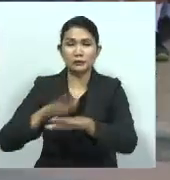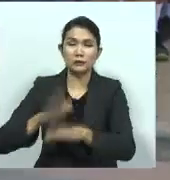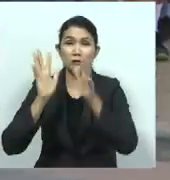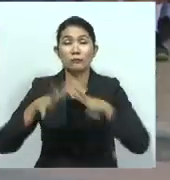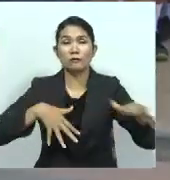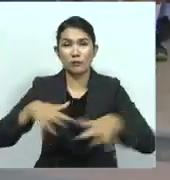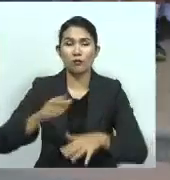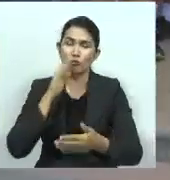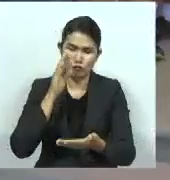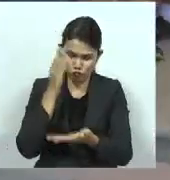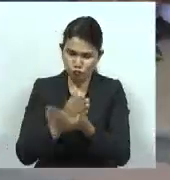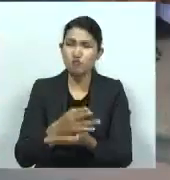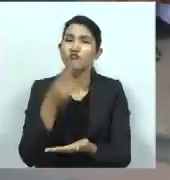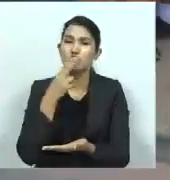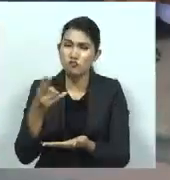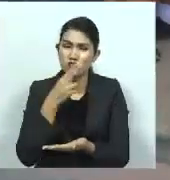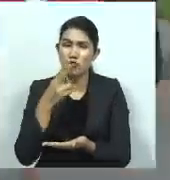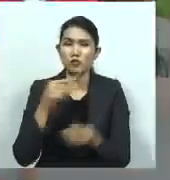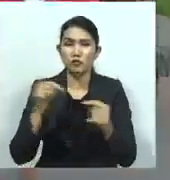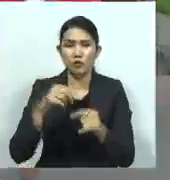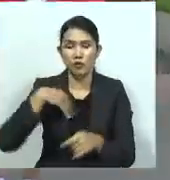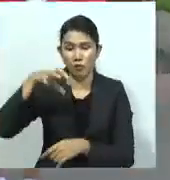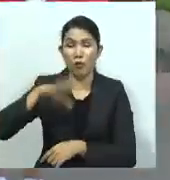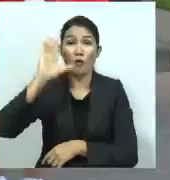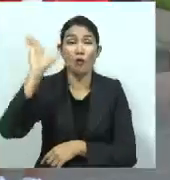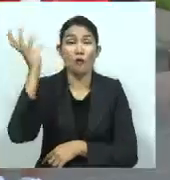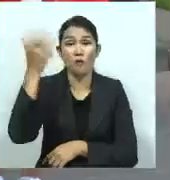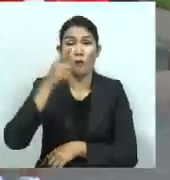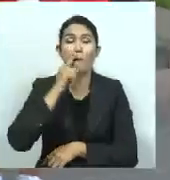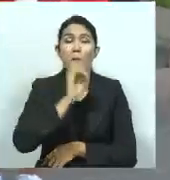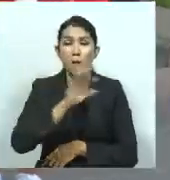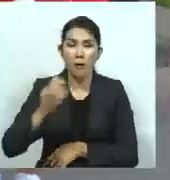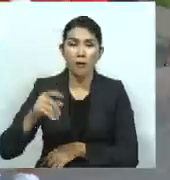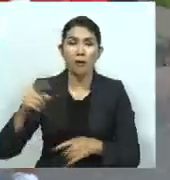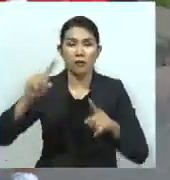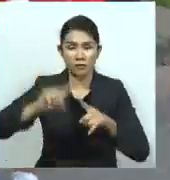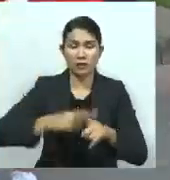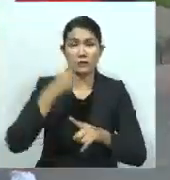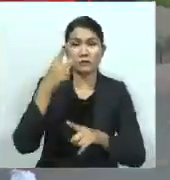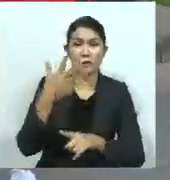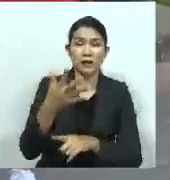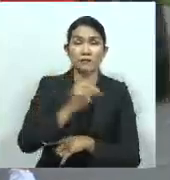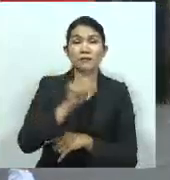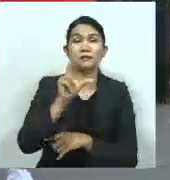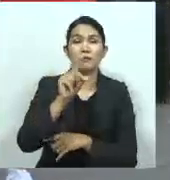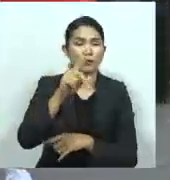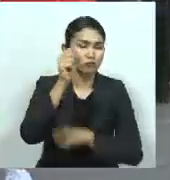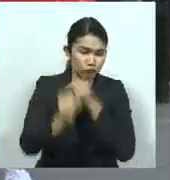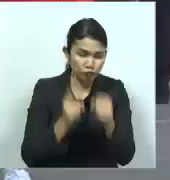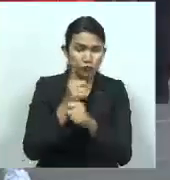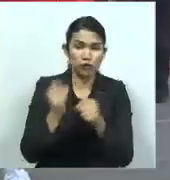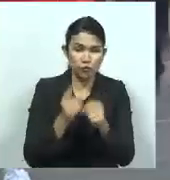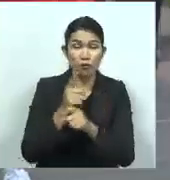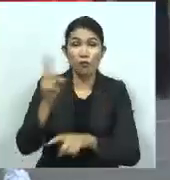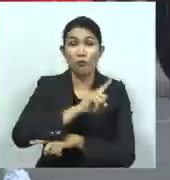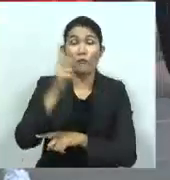องประชาชนงดการสูบบุหรี่ตามที่องค์การอนามัยโลกกำหนดนะครับให้วันที่31พฤษภาคมของทุกปีเป็นวันง